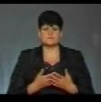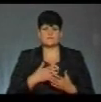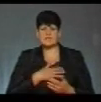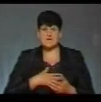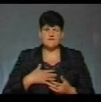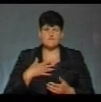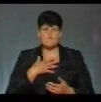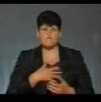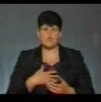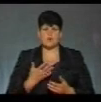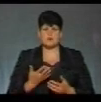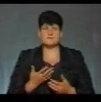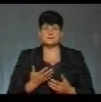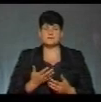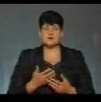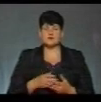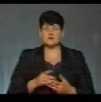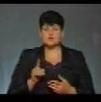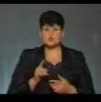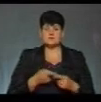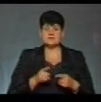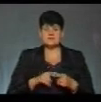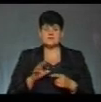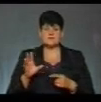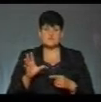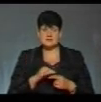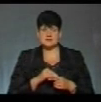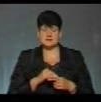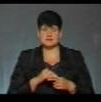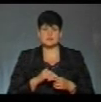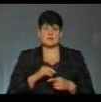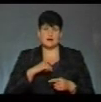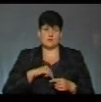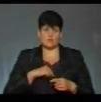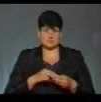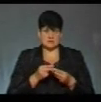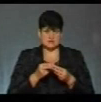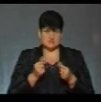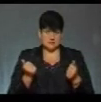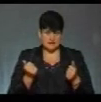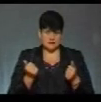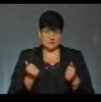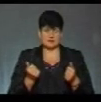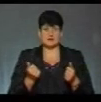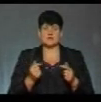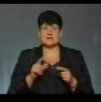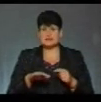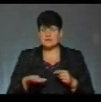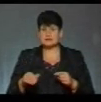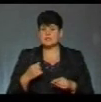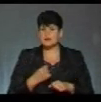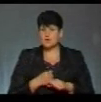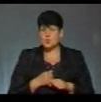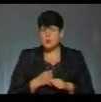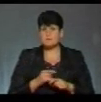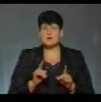тривога. І ось, щоб ці емоції зникли, так, і потреби були задоволені, діти роблять якісь